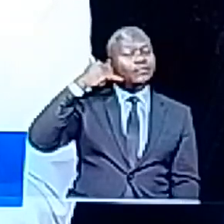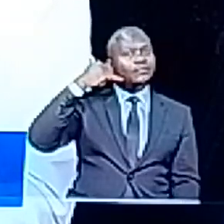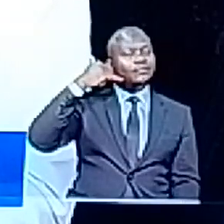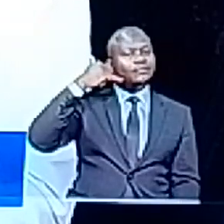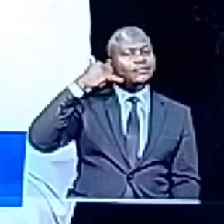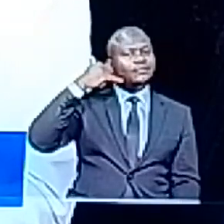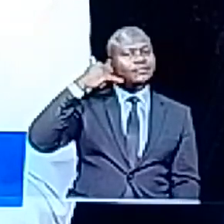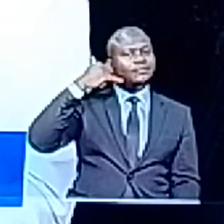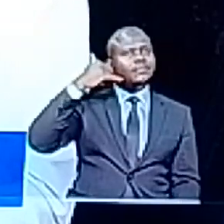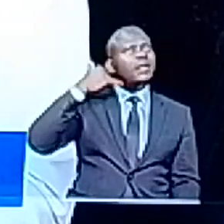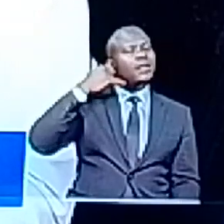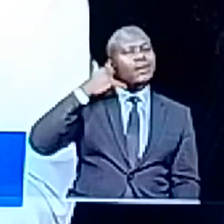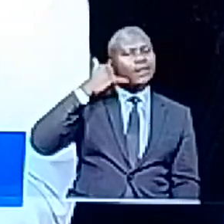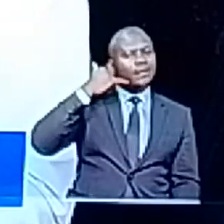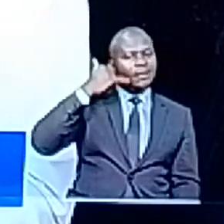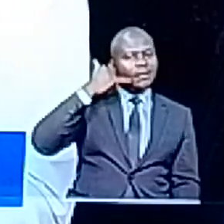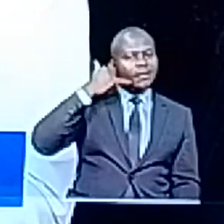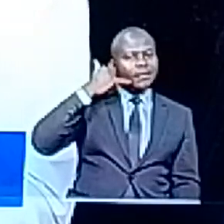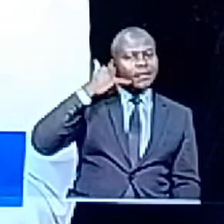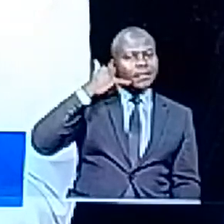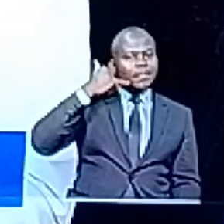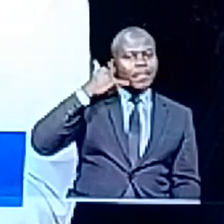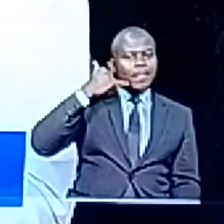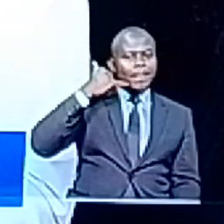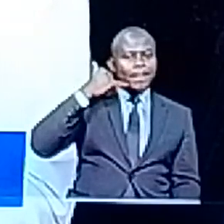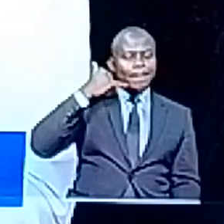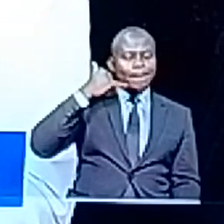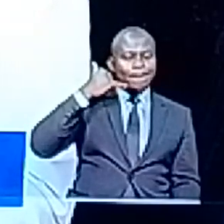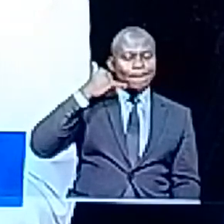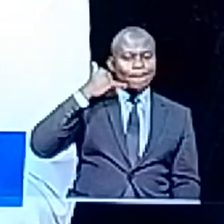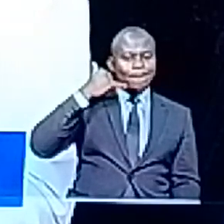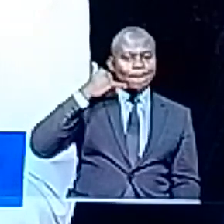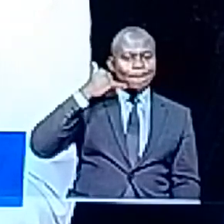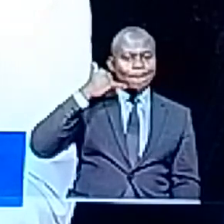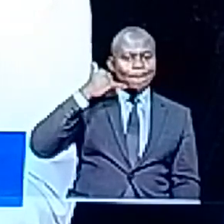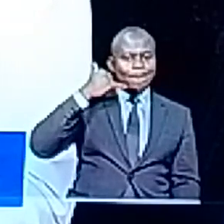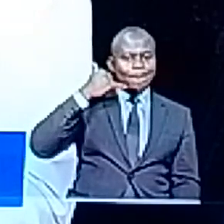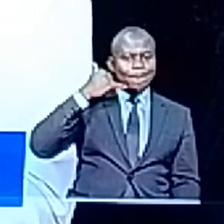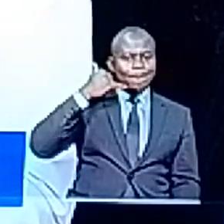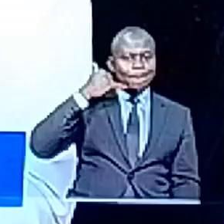alo niba uri ku murongo wa telefone